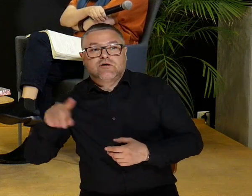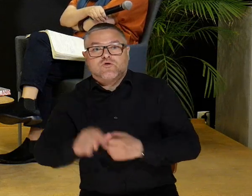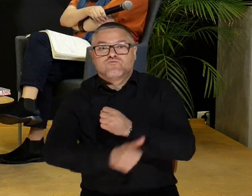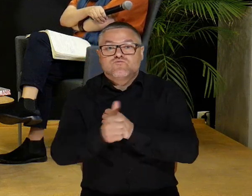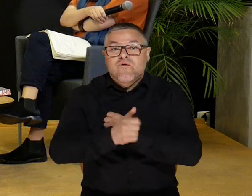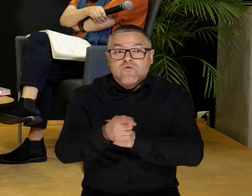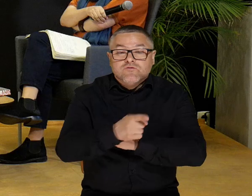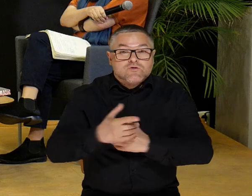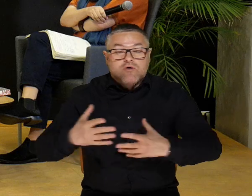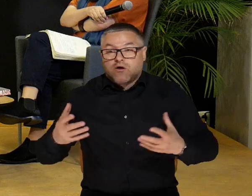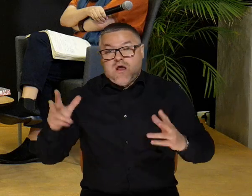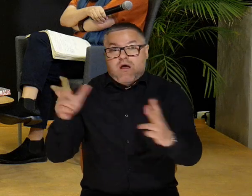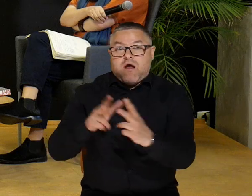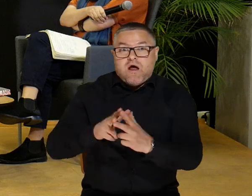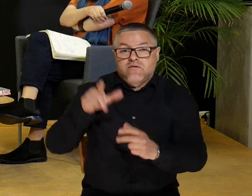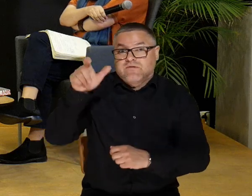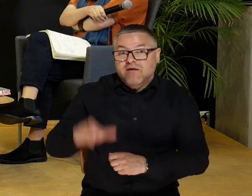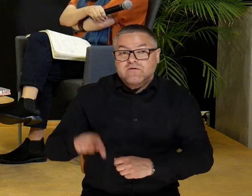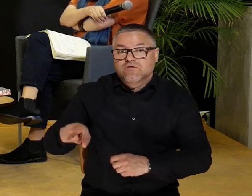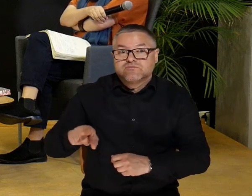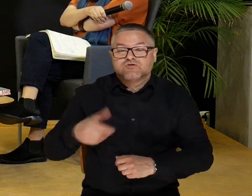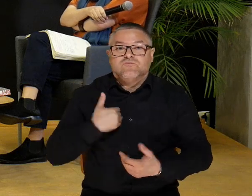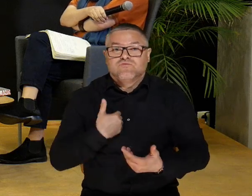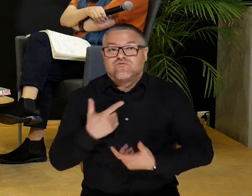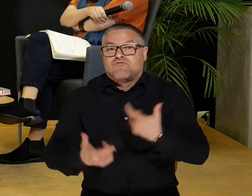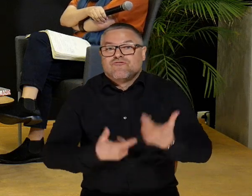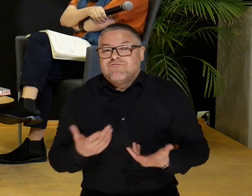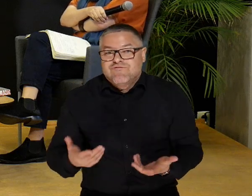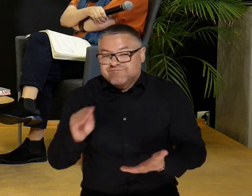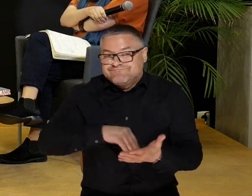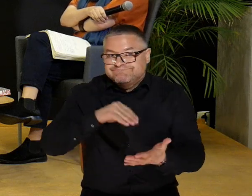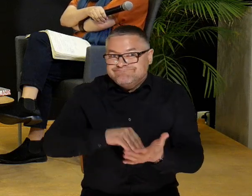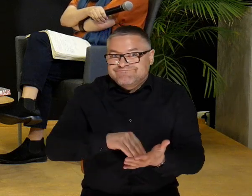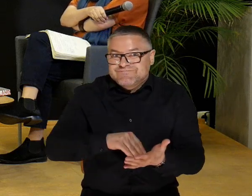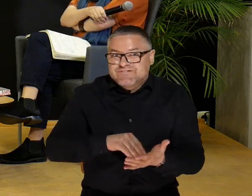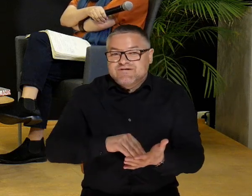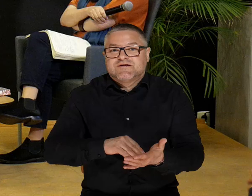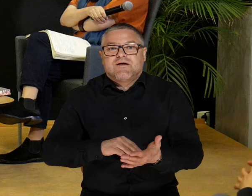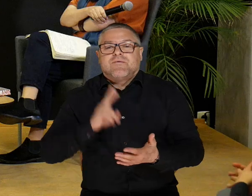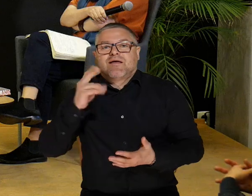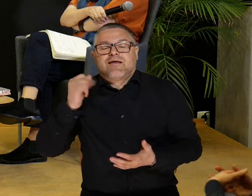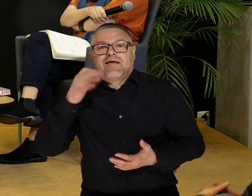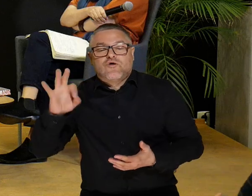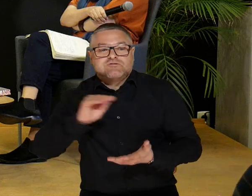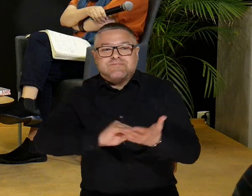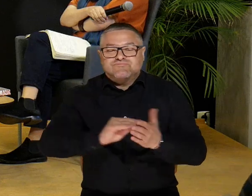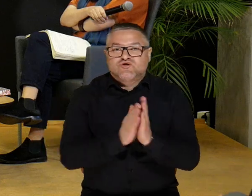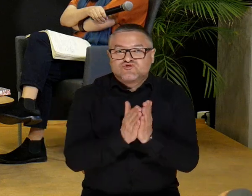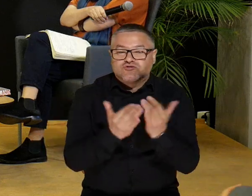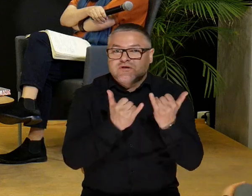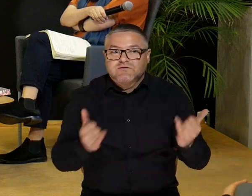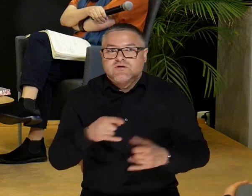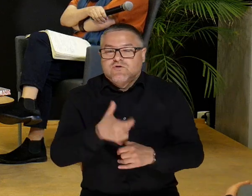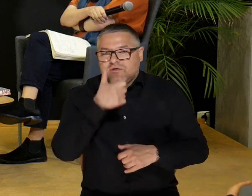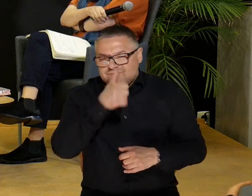spowodowały straszny atak na niego, czy później ataki na Jana Tomasza Grossa po jego kolejnych książkach. Tego się